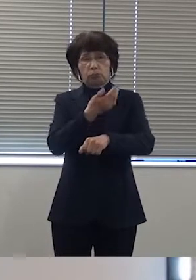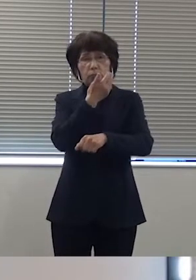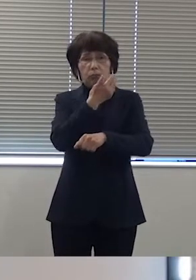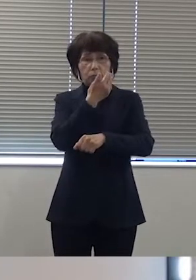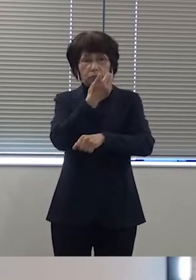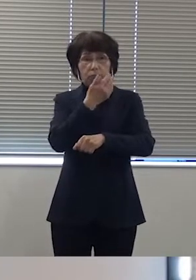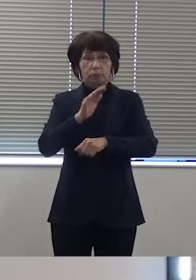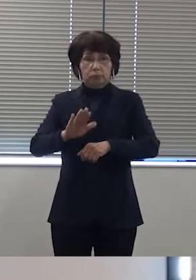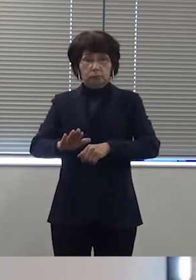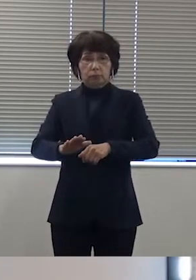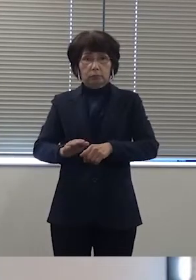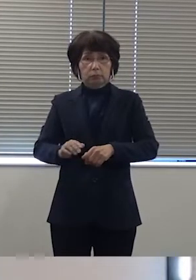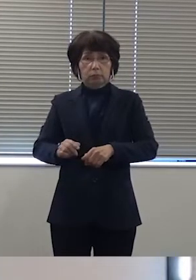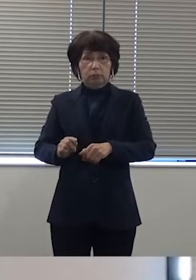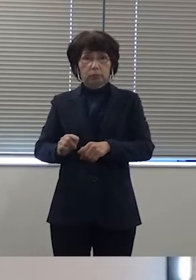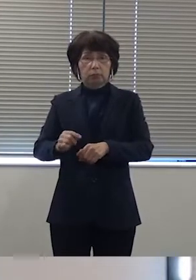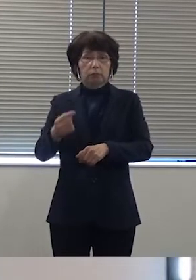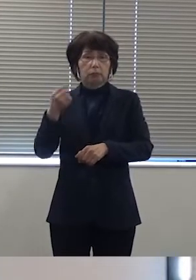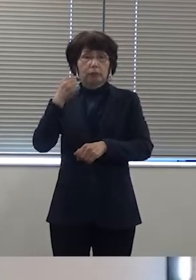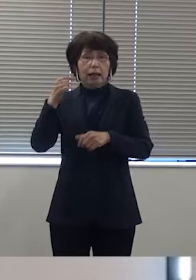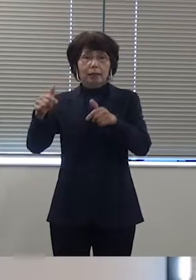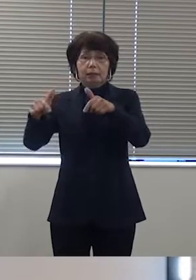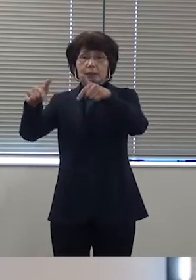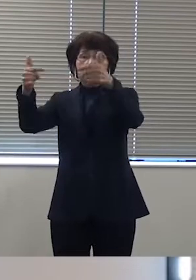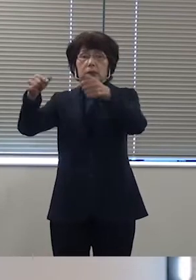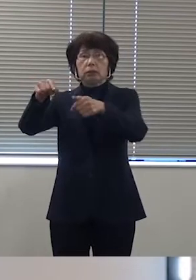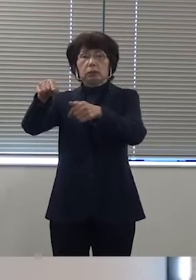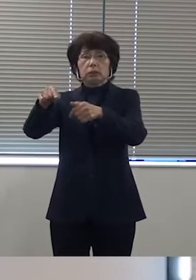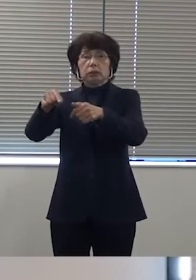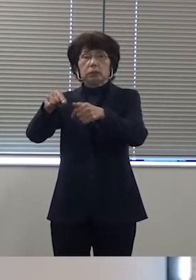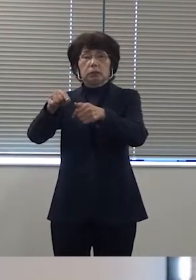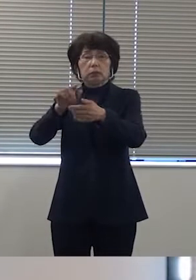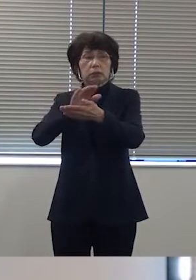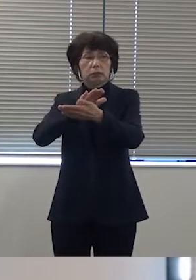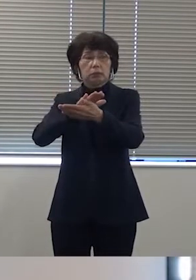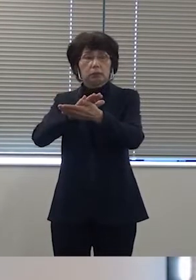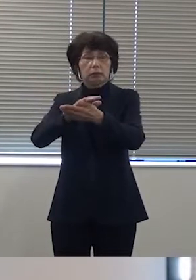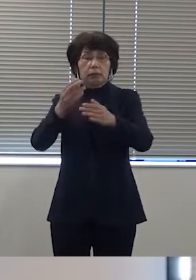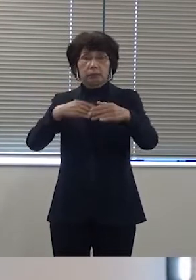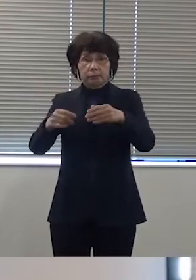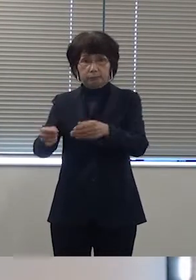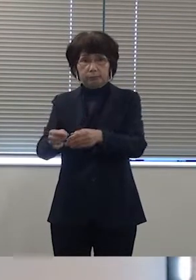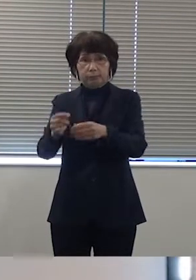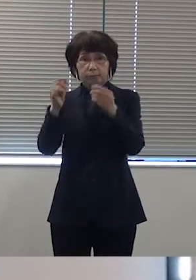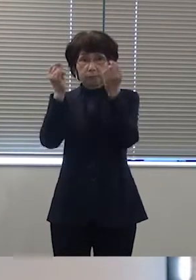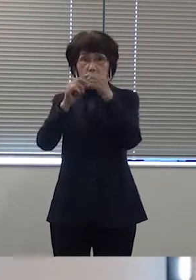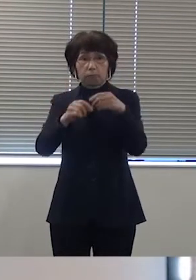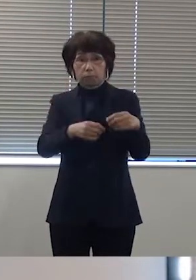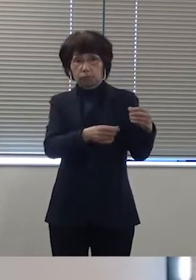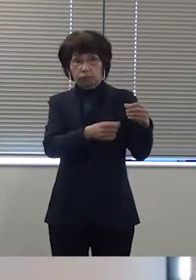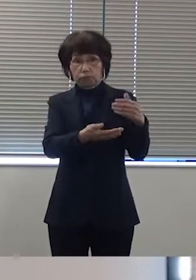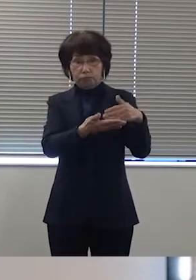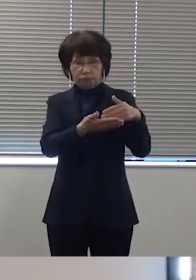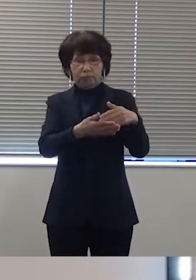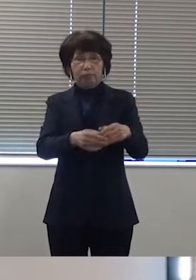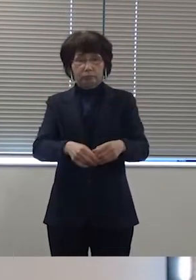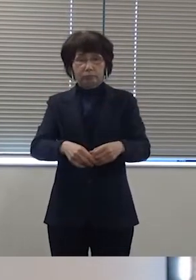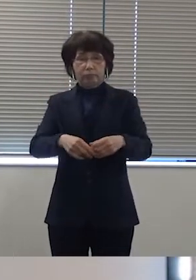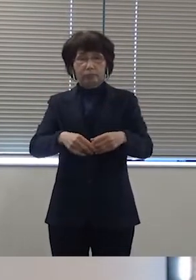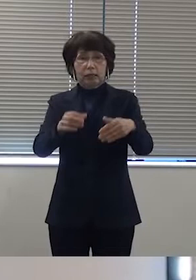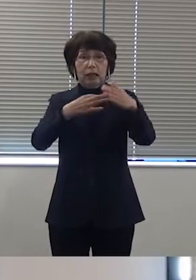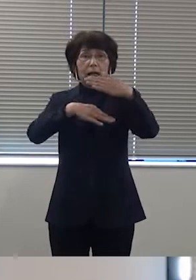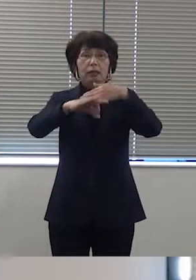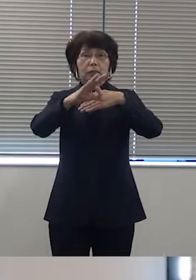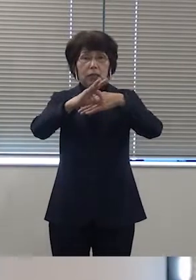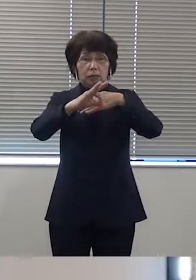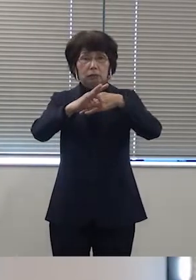大正時代に、ごめんなさい、朝日の浄水場がこれ大正時代にできておりますので、朝日